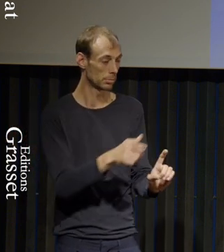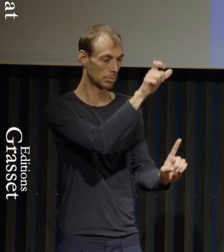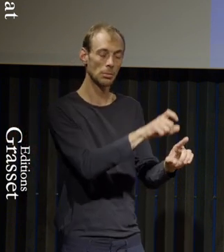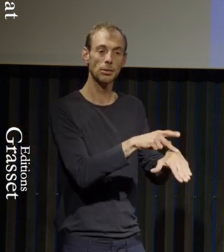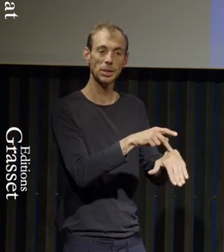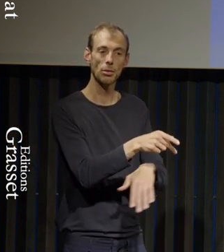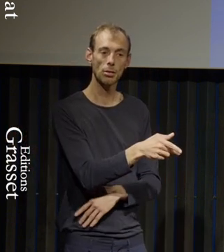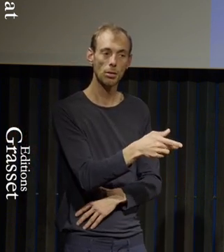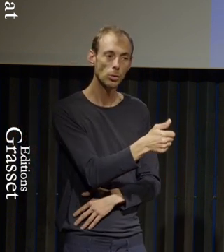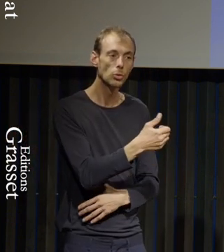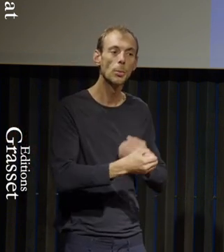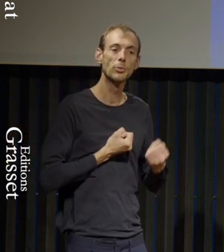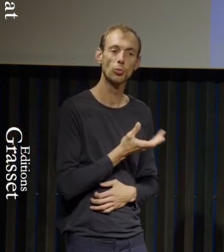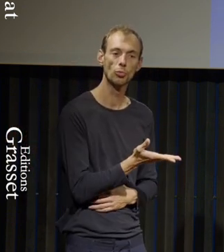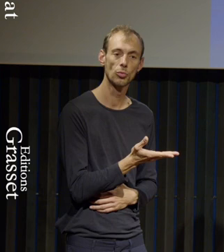qu'ils sont